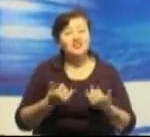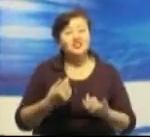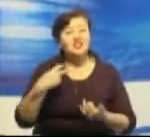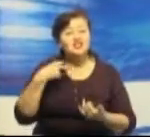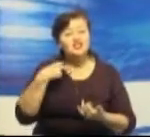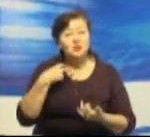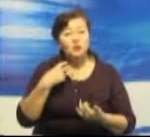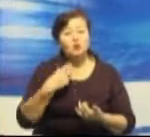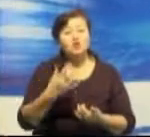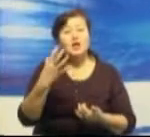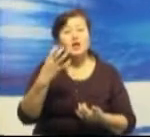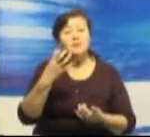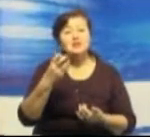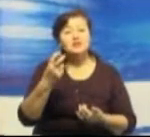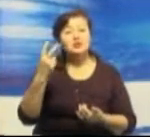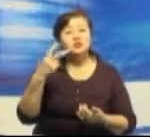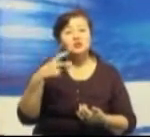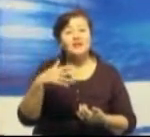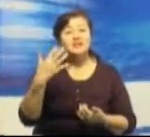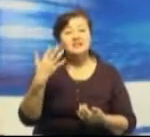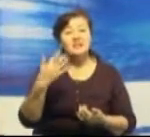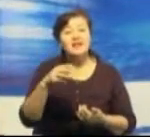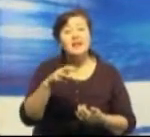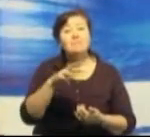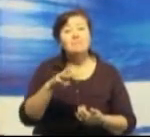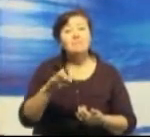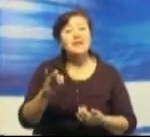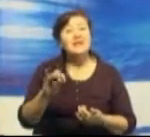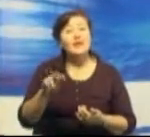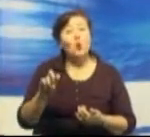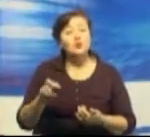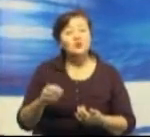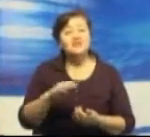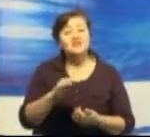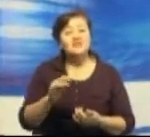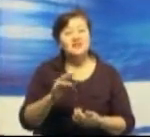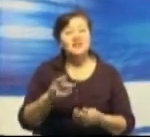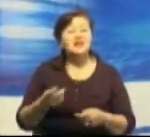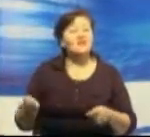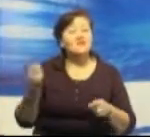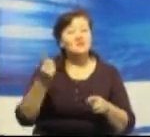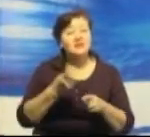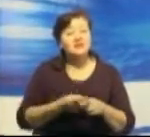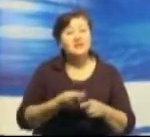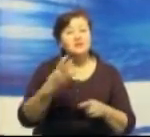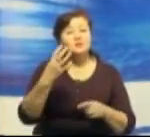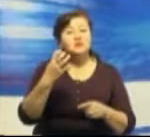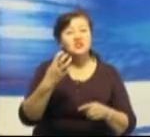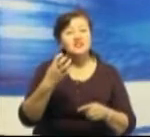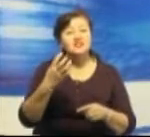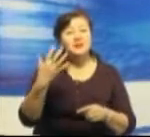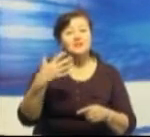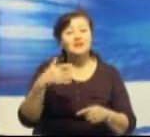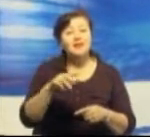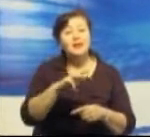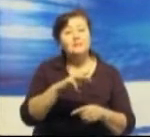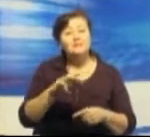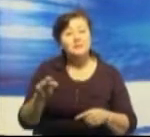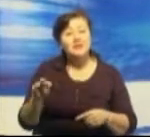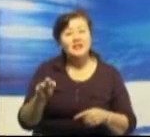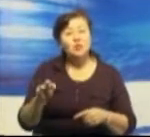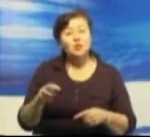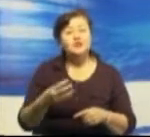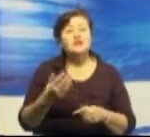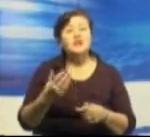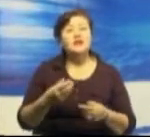задолженность составляет 595 миллионов тенге, в том числе долг физических потребителей 450 миллионов. Остальное должны